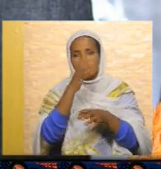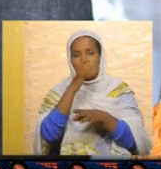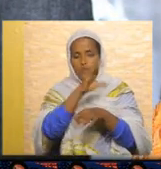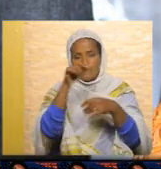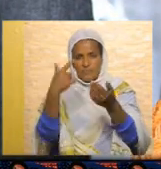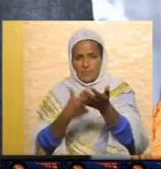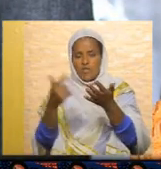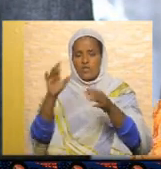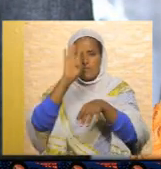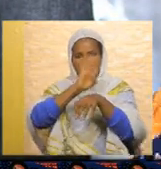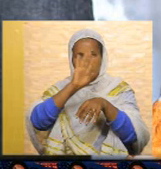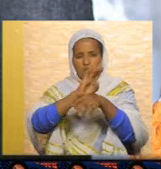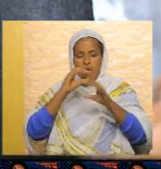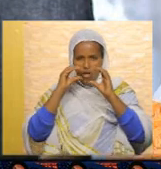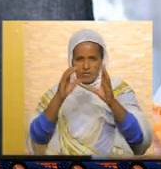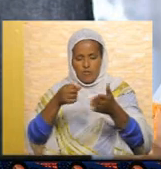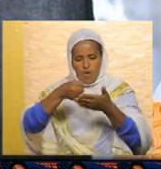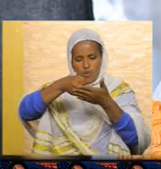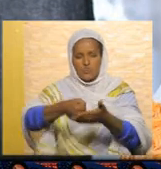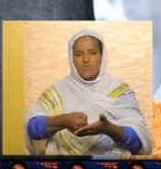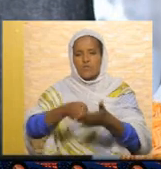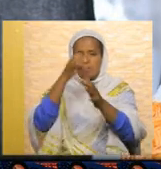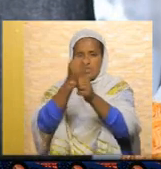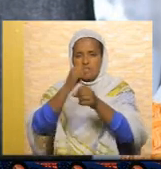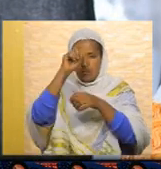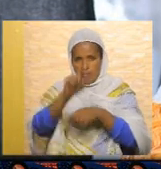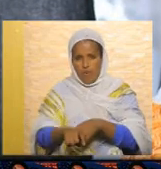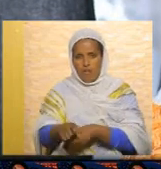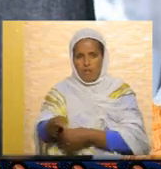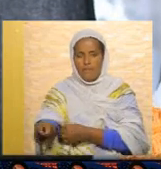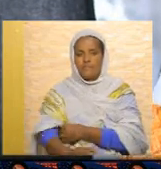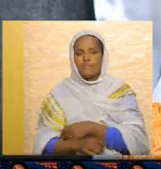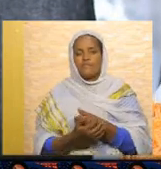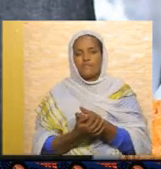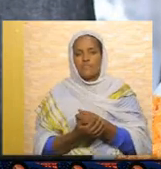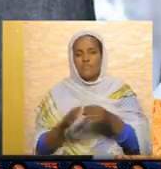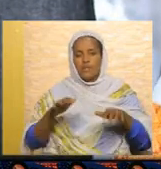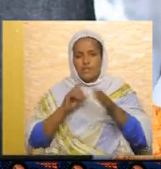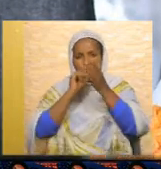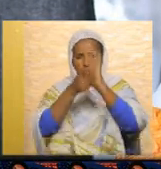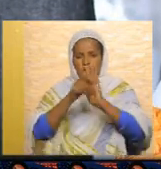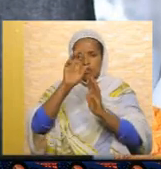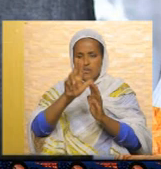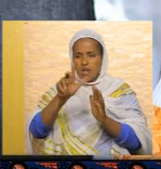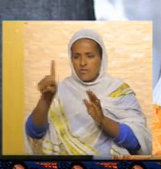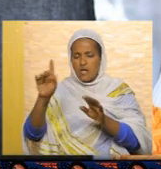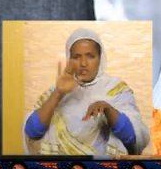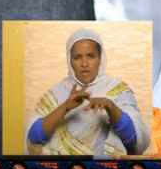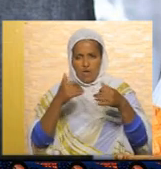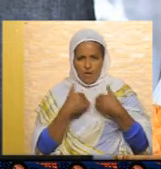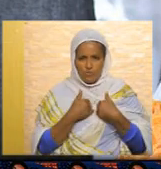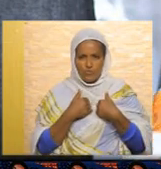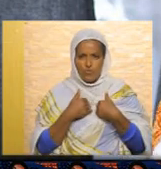መደባደብን አትሰብክምና ይህንን የቤተክርስቲያን አስተምሮ አጽንተን ልንይዝ ይገባል። ምሳሌ 31